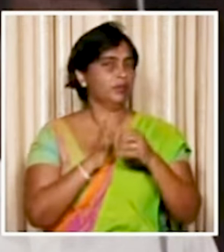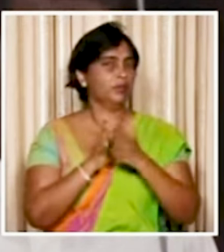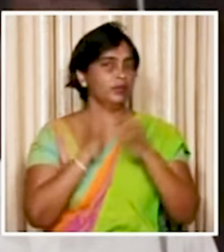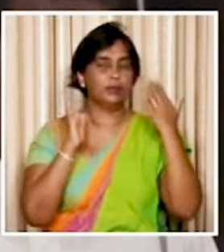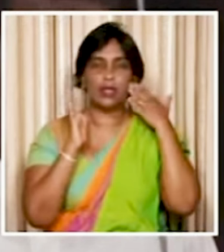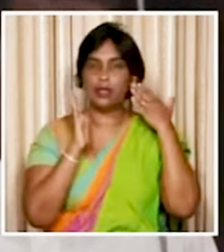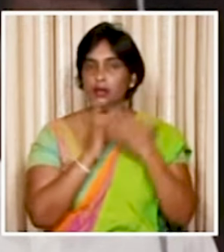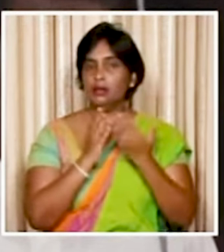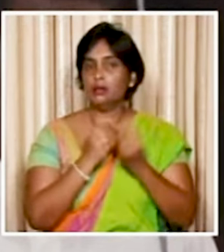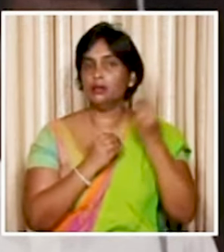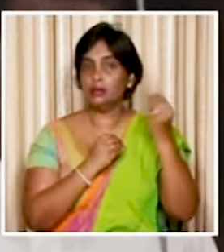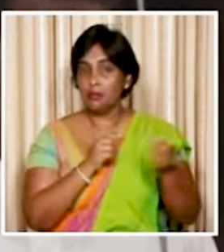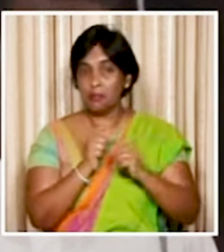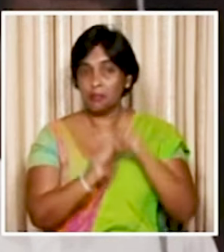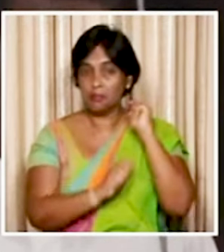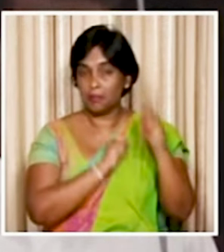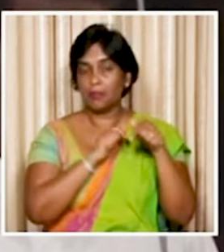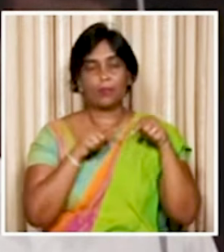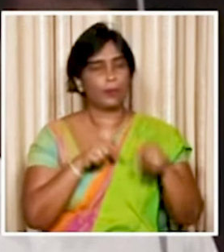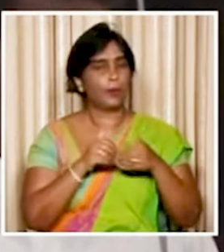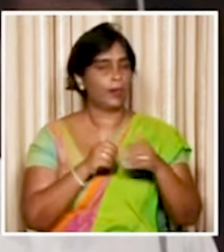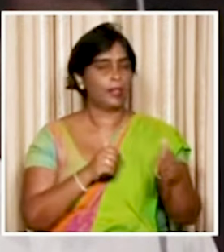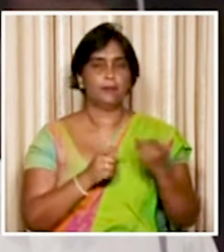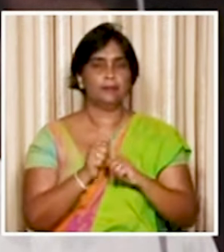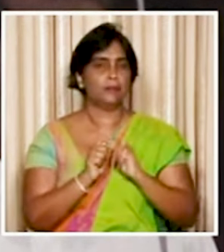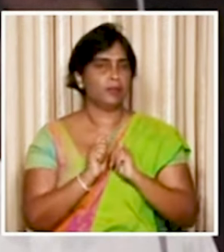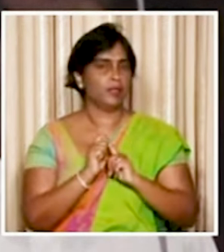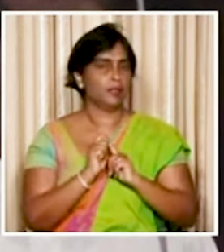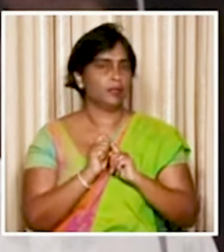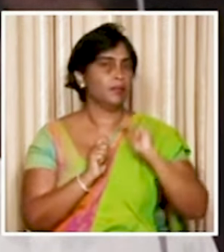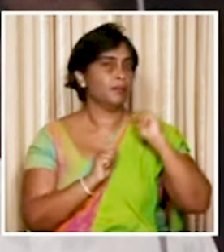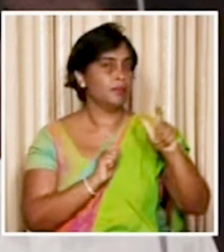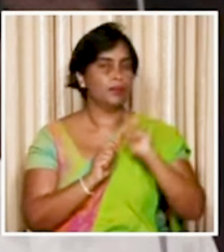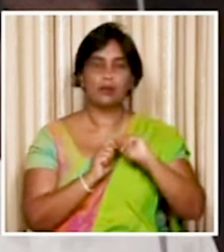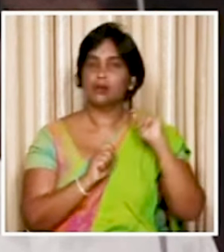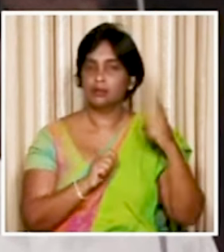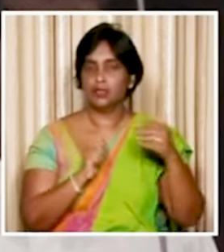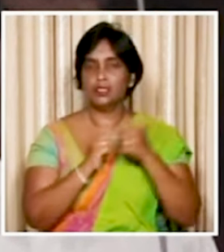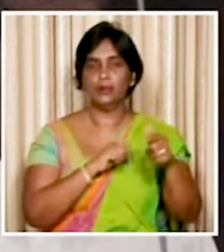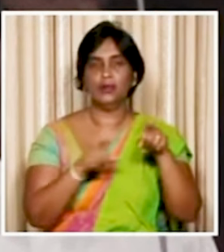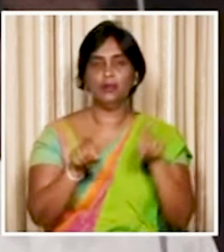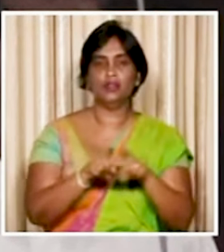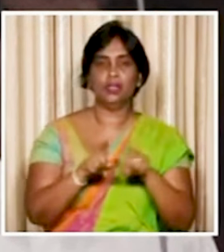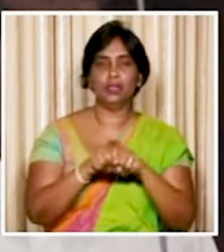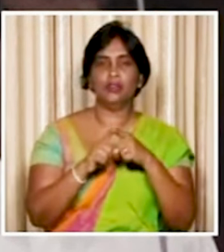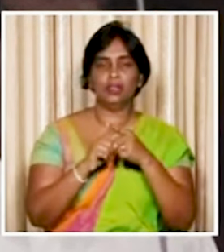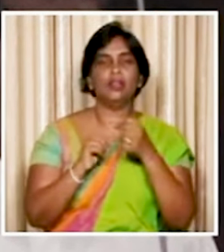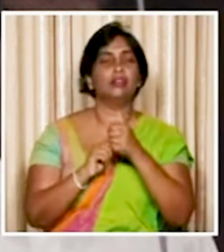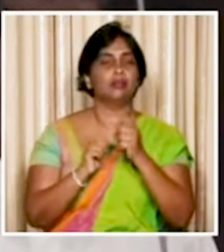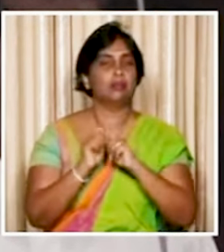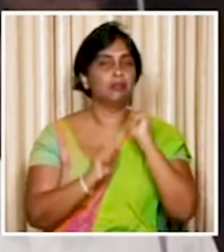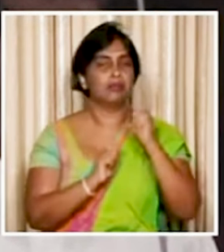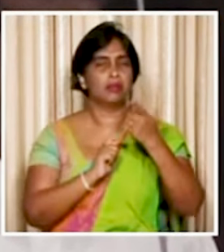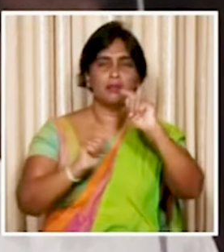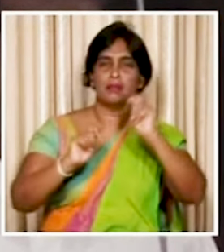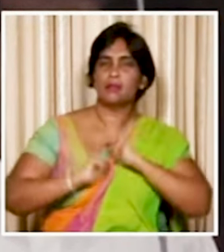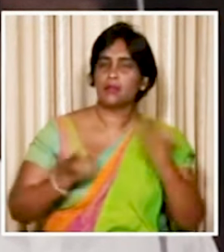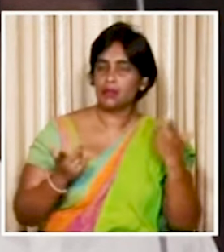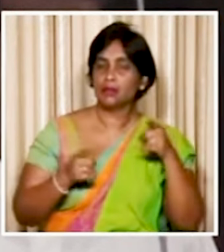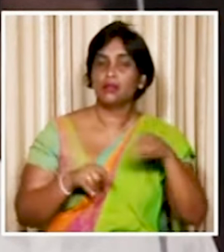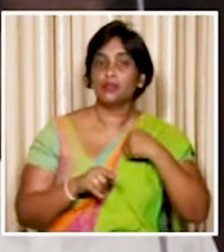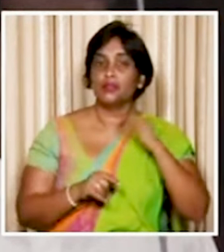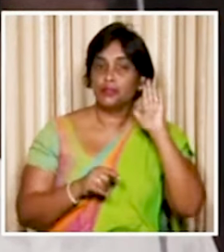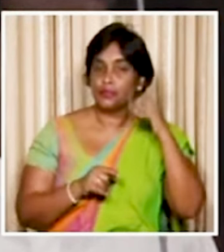கிடைக்கவில்லை. வழங்கப்படுகிறவர்களுக்கு அதிகரிக்கப்பட்டது போதாது என்பது ஒரு விடயம். ஆனால் பலர் இன்னும்